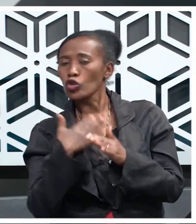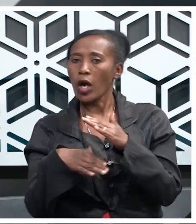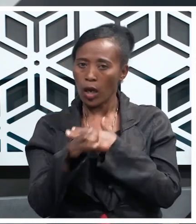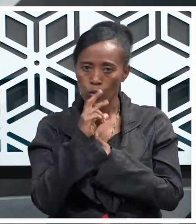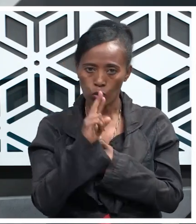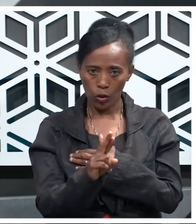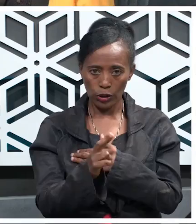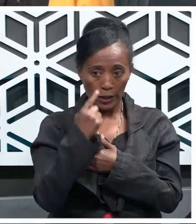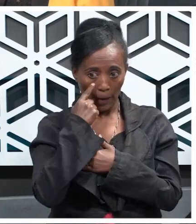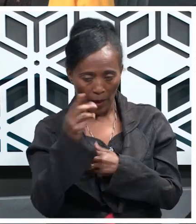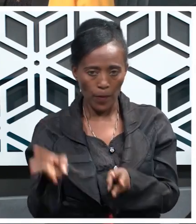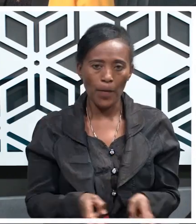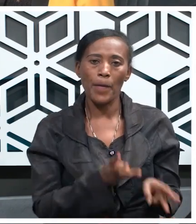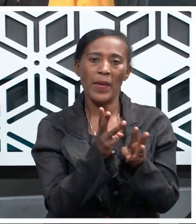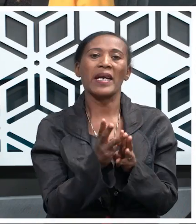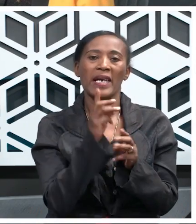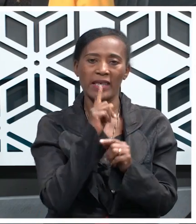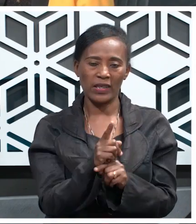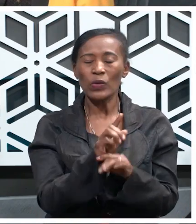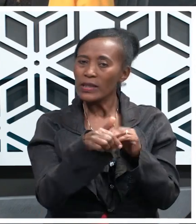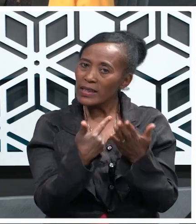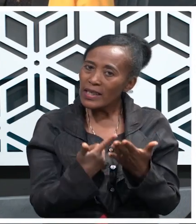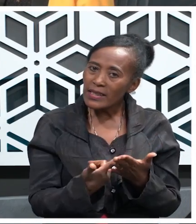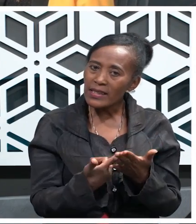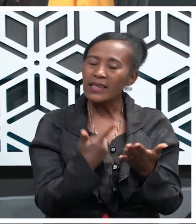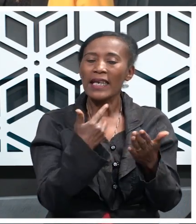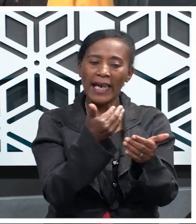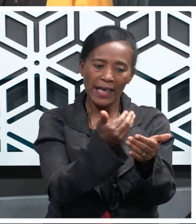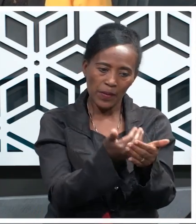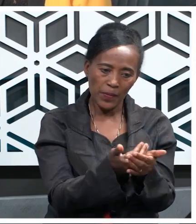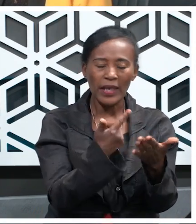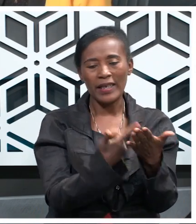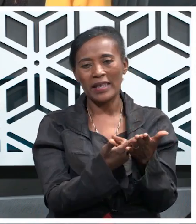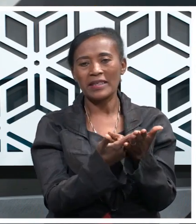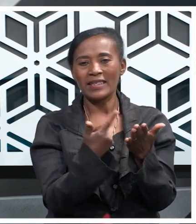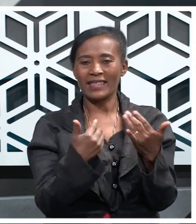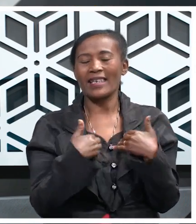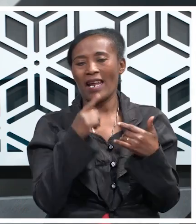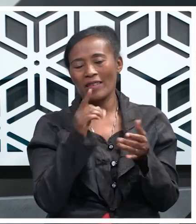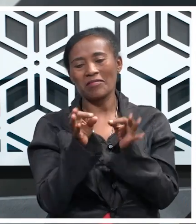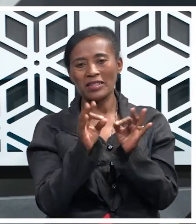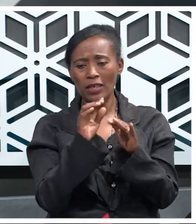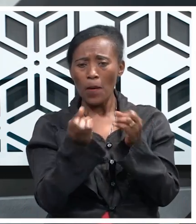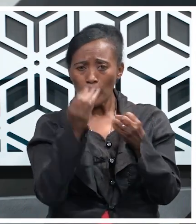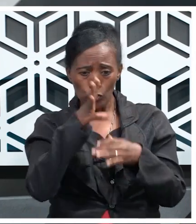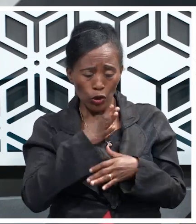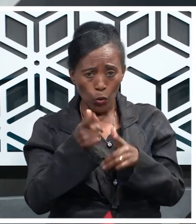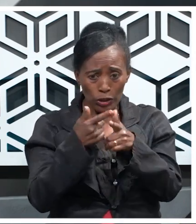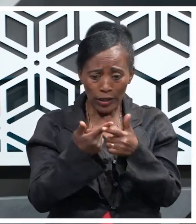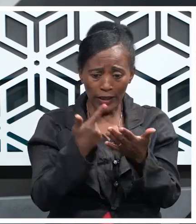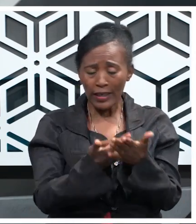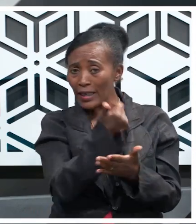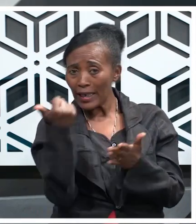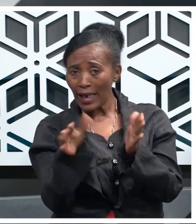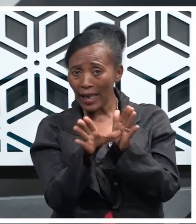ሳይሆን ሌሎች አካል ጉዳተኞችንም የሚያዩበት መንገድ ለመስበር ነው ሞክረው ስለዚህ ቀርብ ያው ፍሬንድ ለመሆን ሞክራለሁ ብዙ